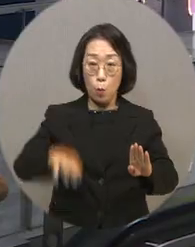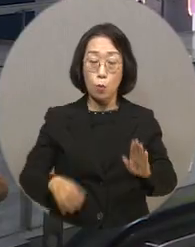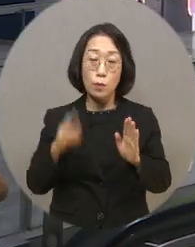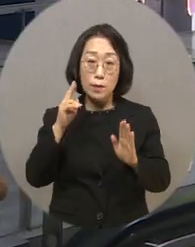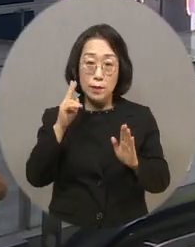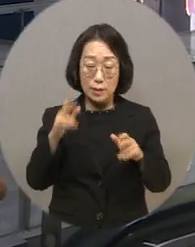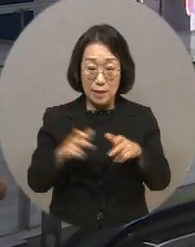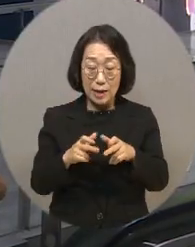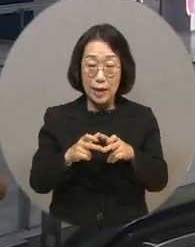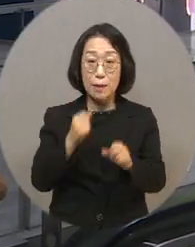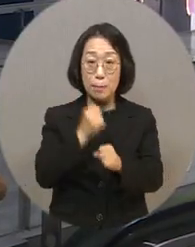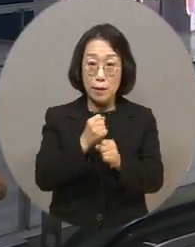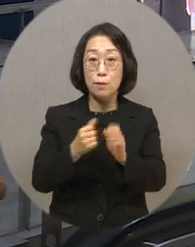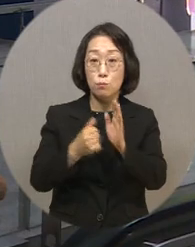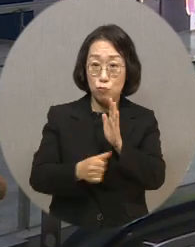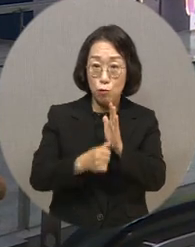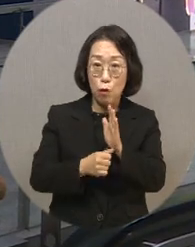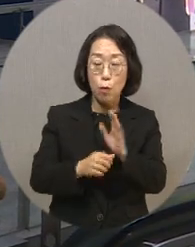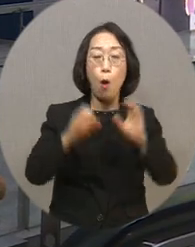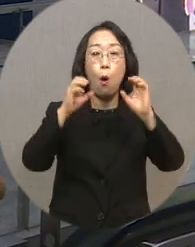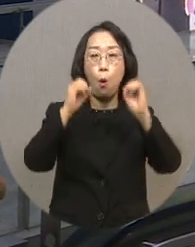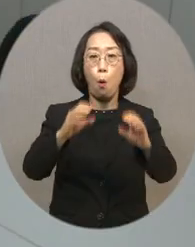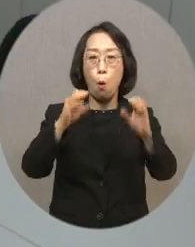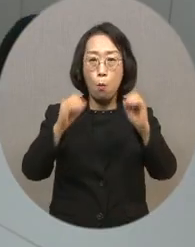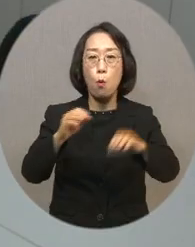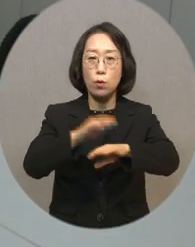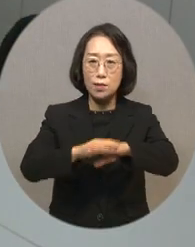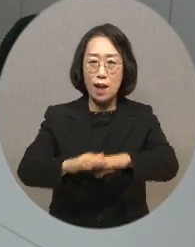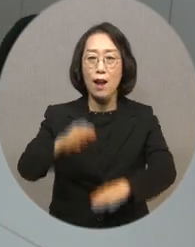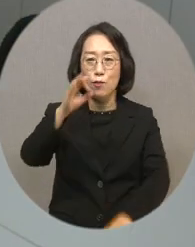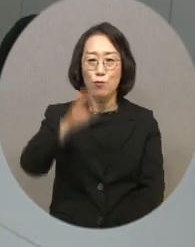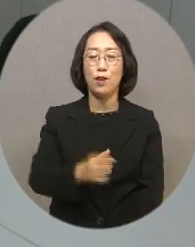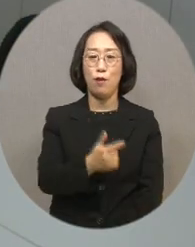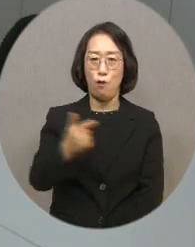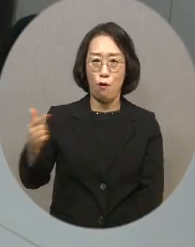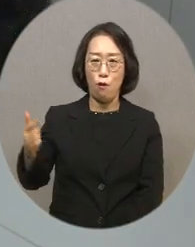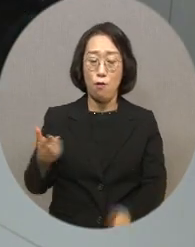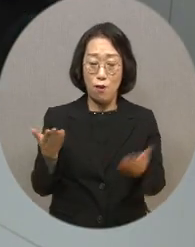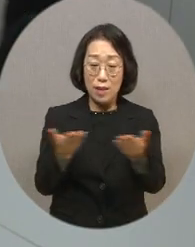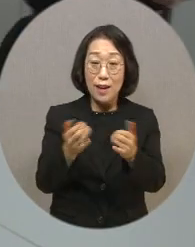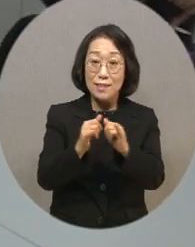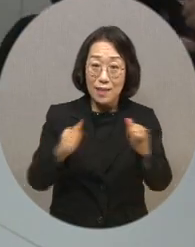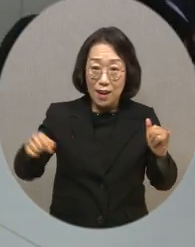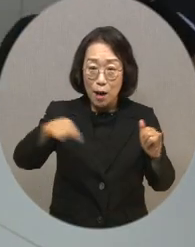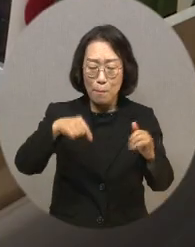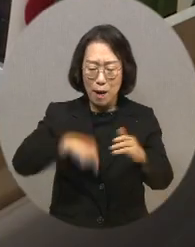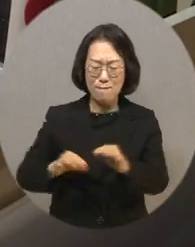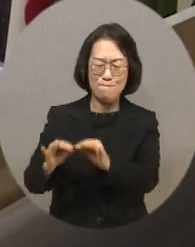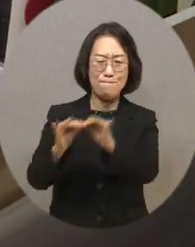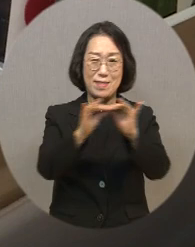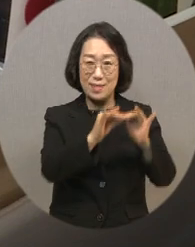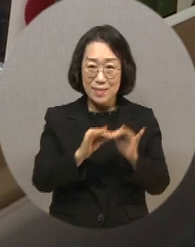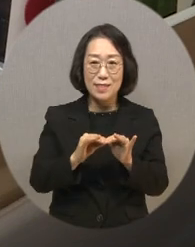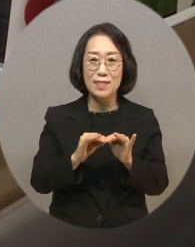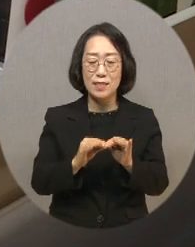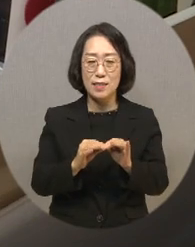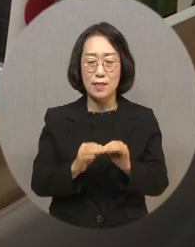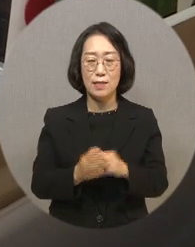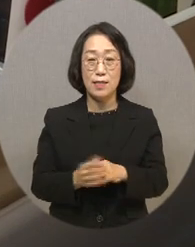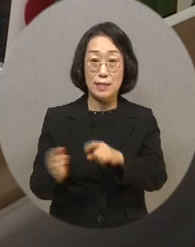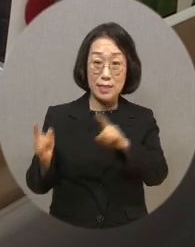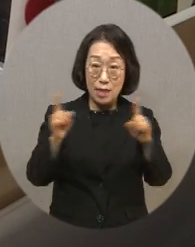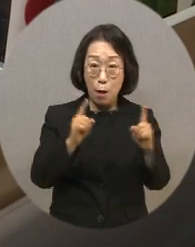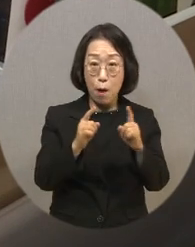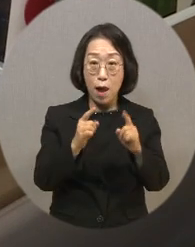생산품 홍보와 인식 개선의 효과를 톡톡 봤다고 하는데요. 직원들 모두 한 마음 한 뜻으로 직업 재활 시설의